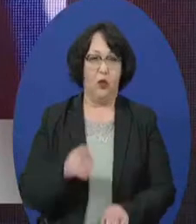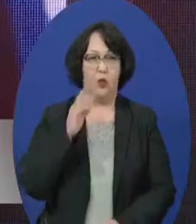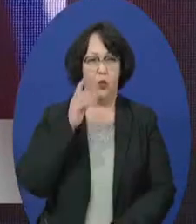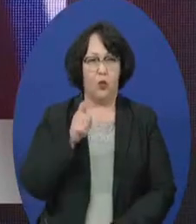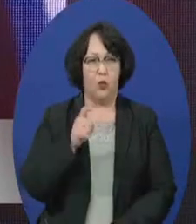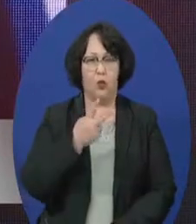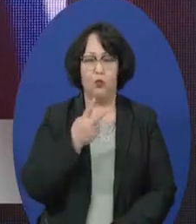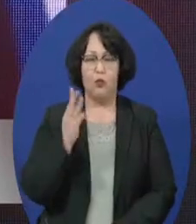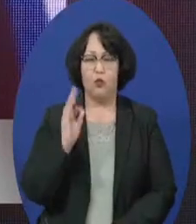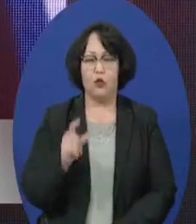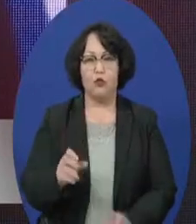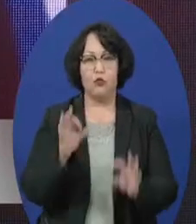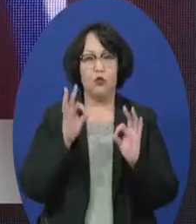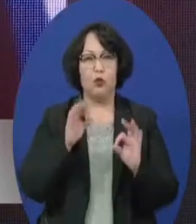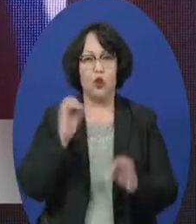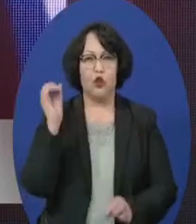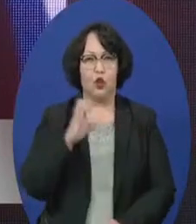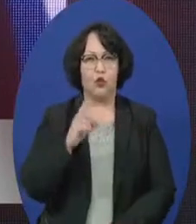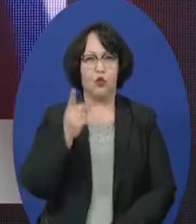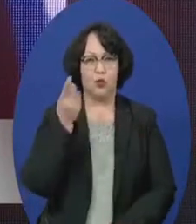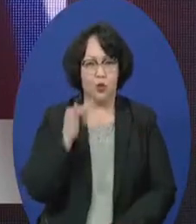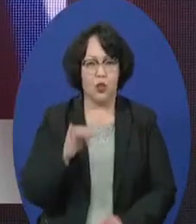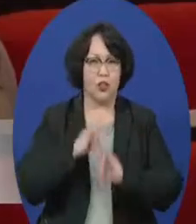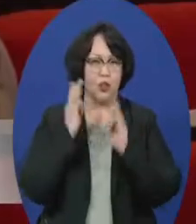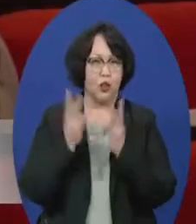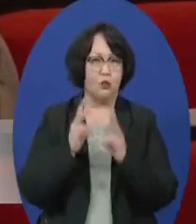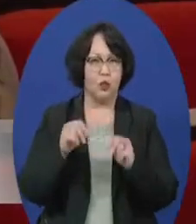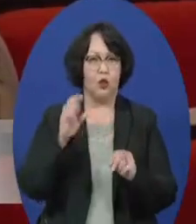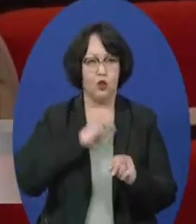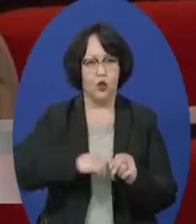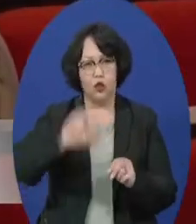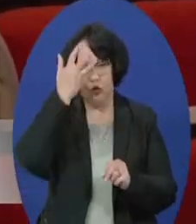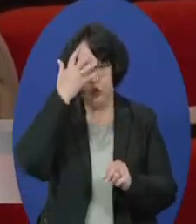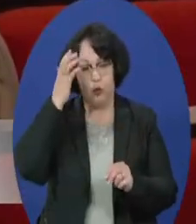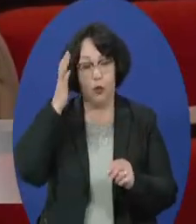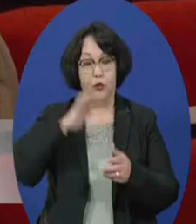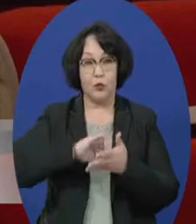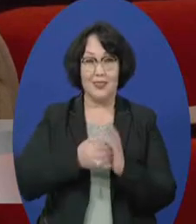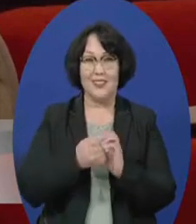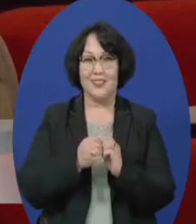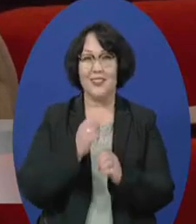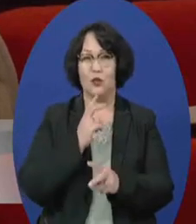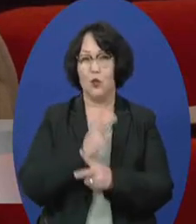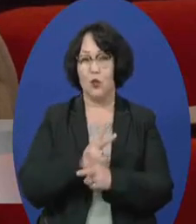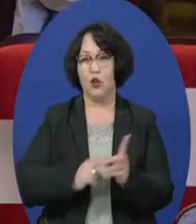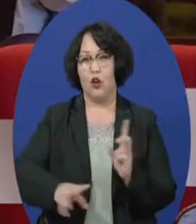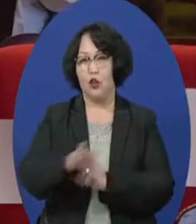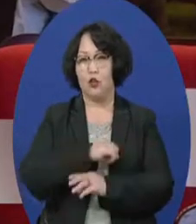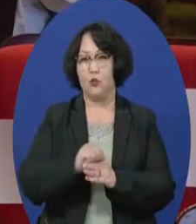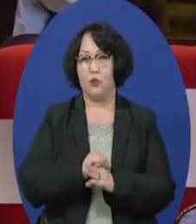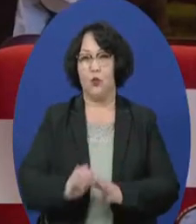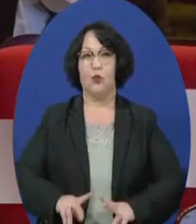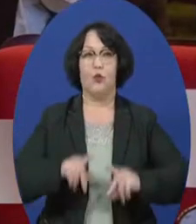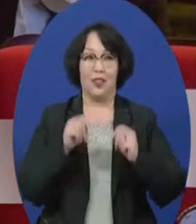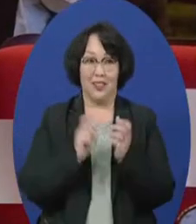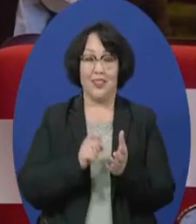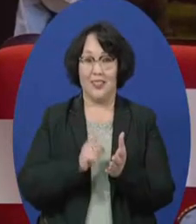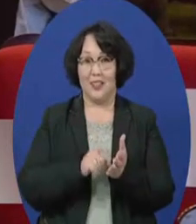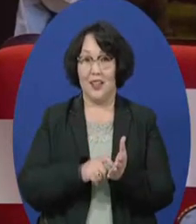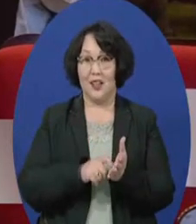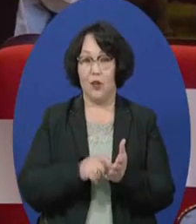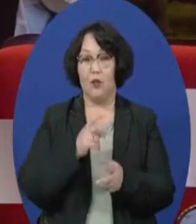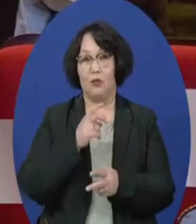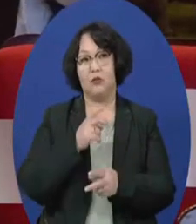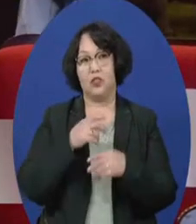хүмүүнлэг ёс зүйтэй нийгмийг цогцлон байгуулахын тулд төрийн бодлогоор зохицуулалт хийх, хууль эрх зүй орчныг бүрдүүлэх шаардлагатай гэсэн байр